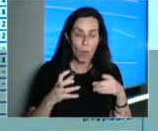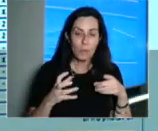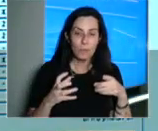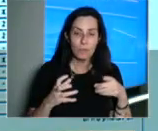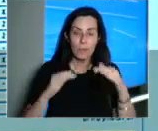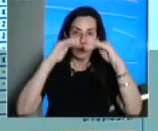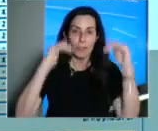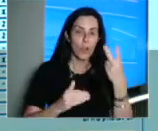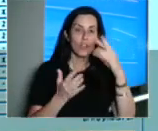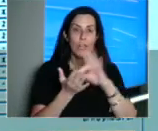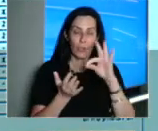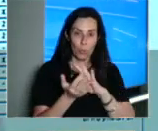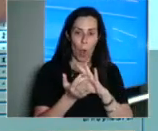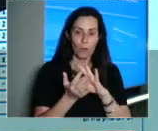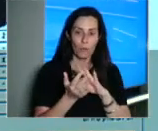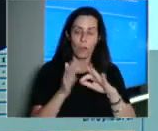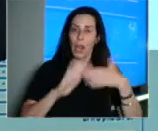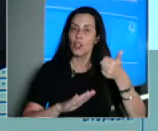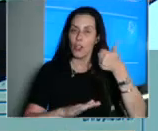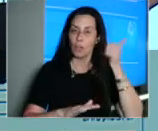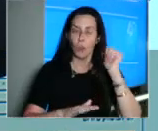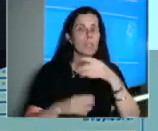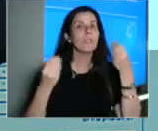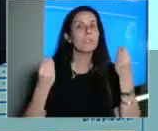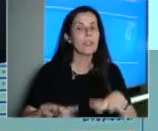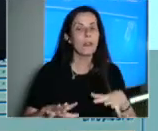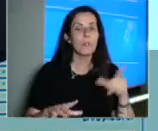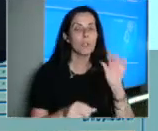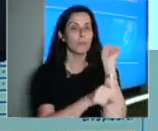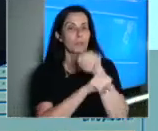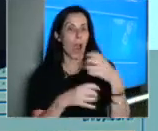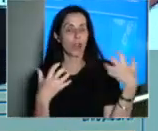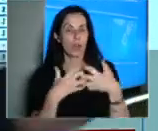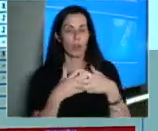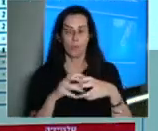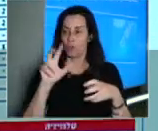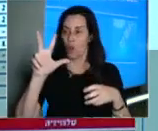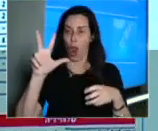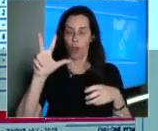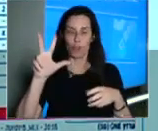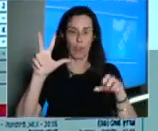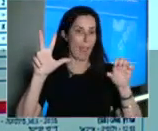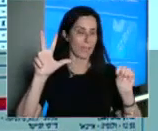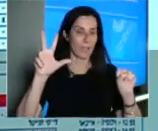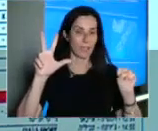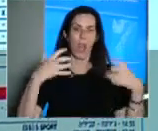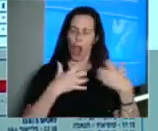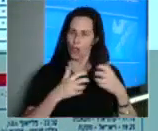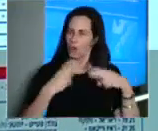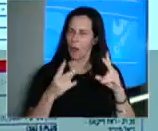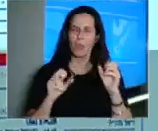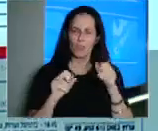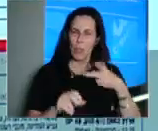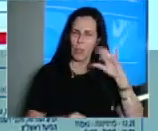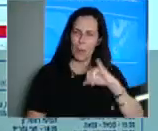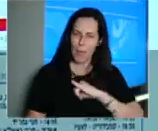רחוקה 2 נקודות מירידה, אחרי שאתמול היא מובסת על ידי אשדוד 0-3, אשדוד עצמה חוזרת לחיים. אבל מה שוודאי